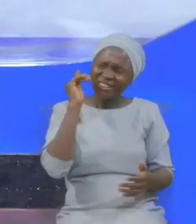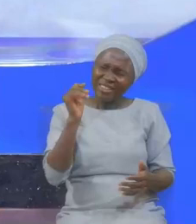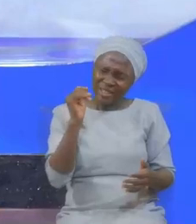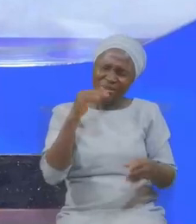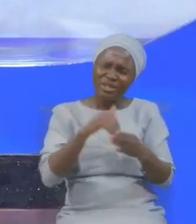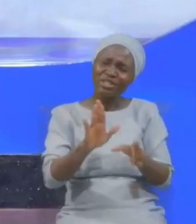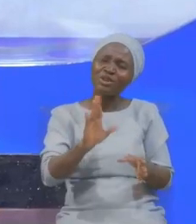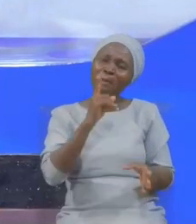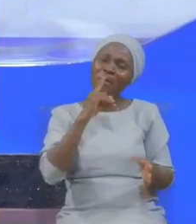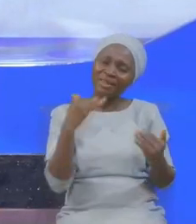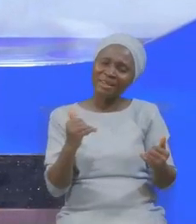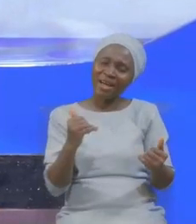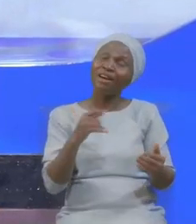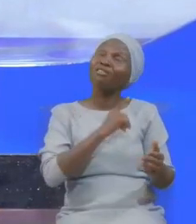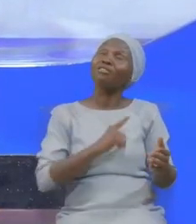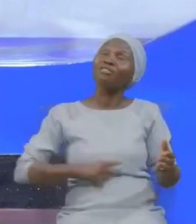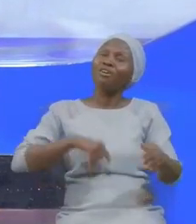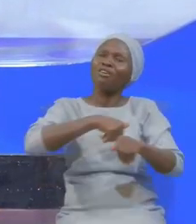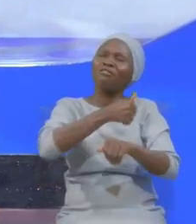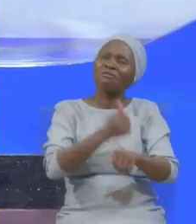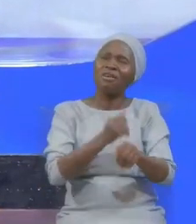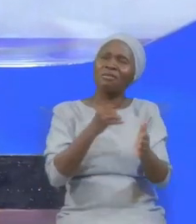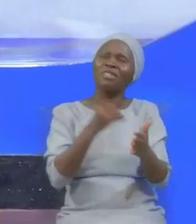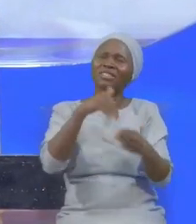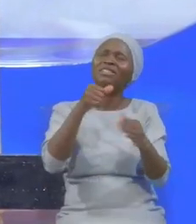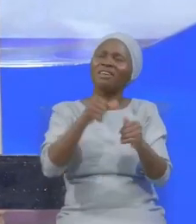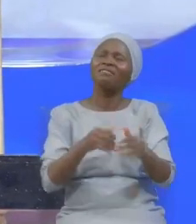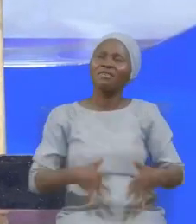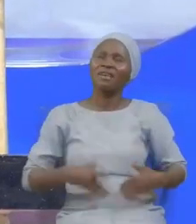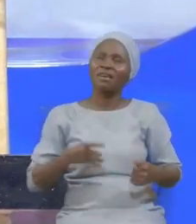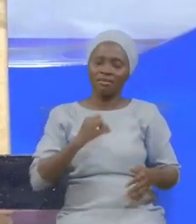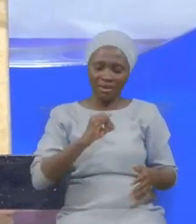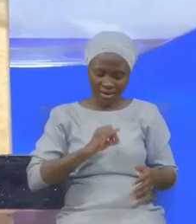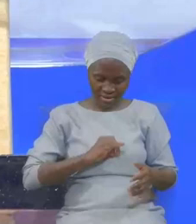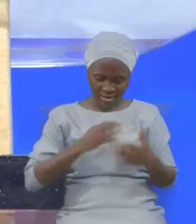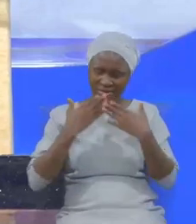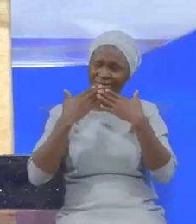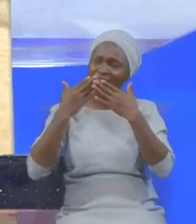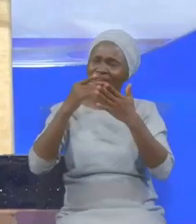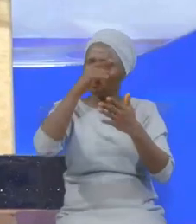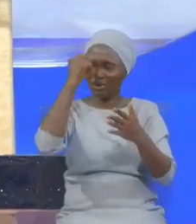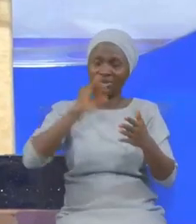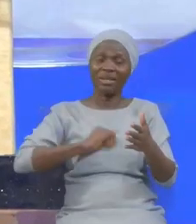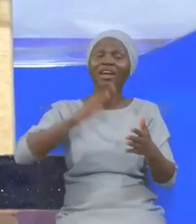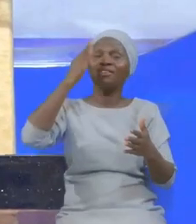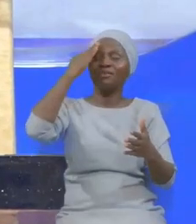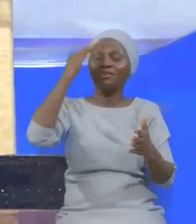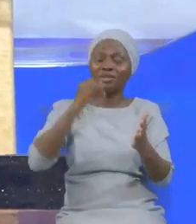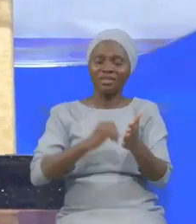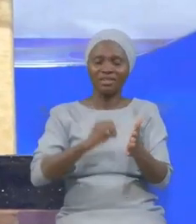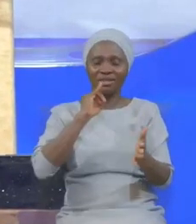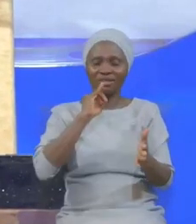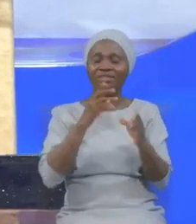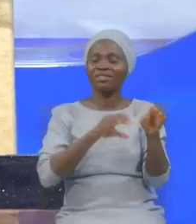maintenant. Seigneur, confirme cela dans chaque vie. Je te remercie parce que je sais que c'est fait.